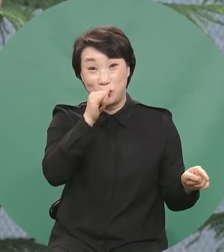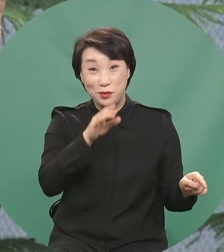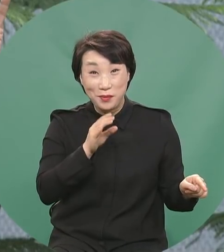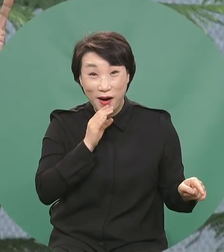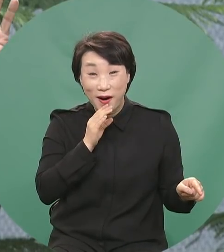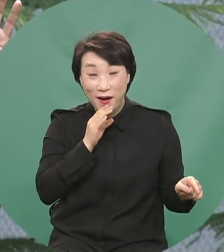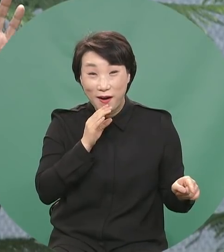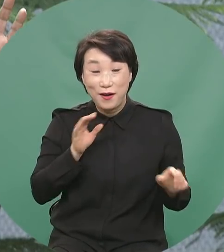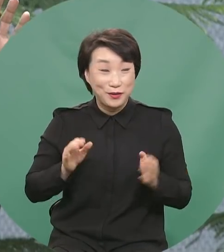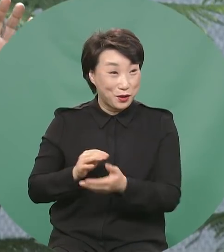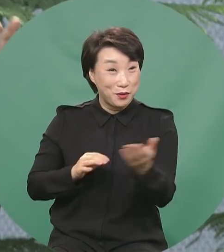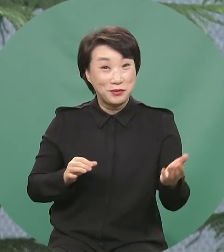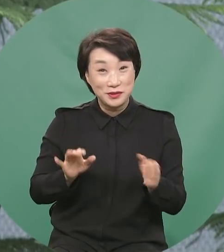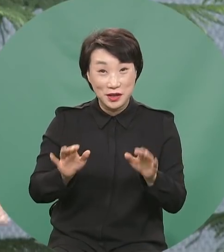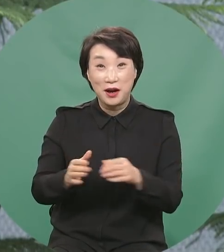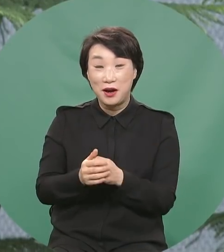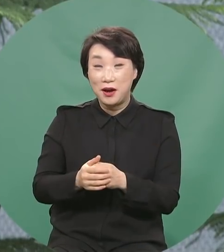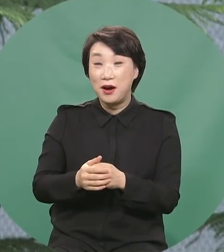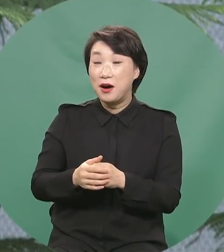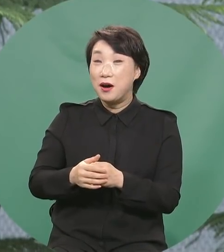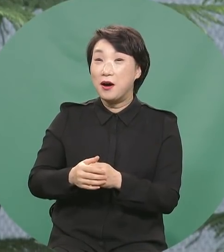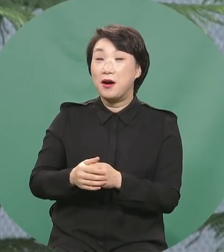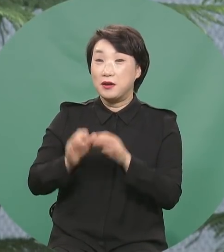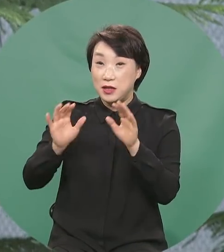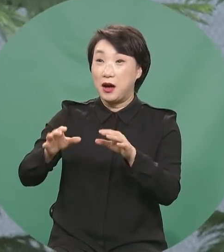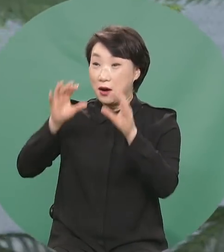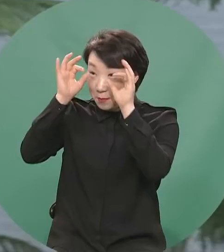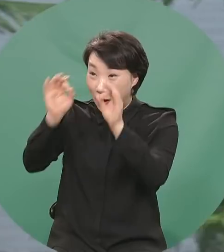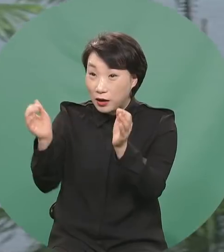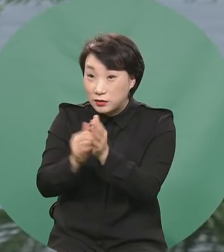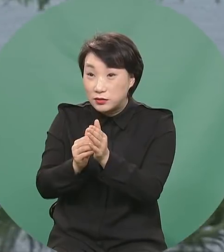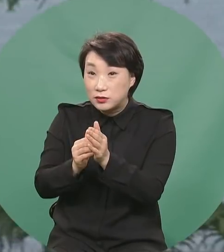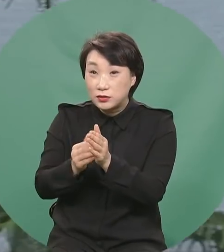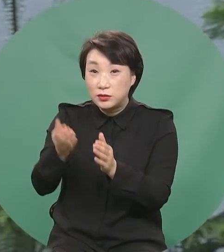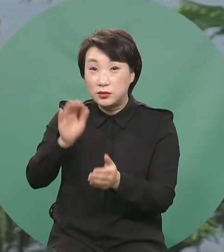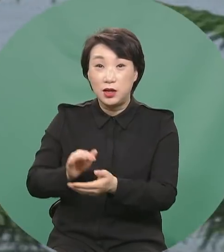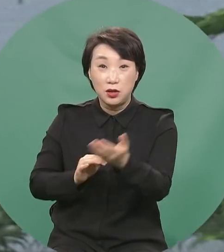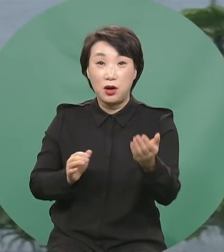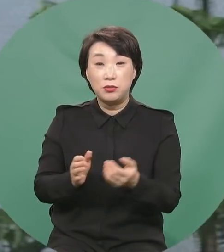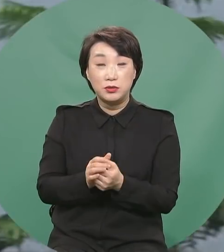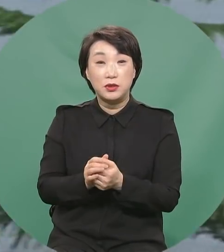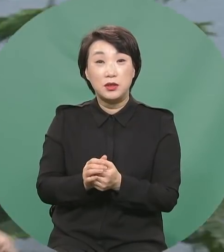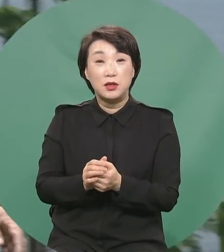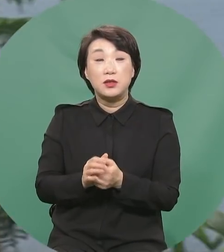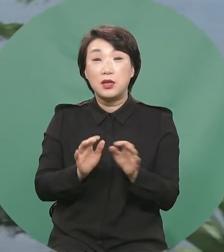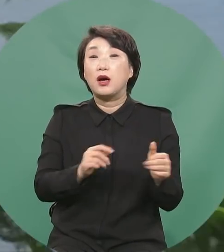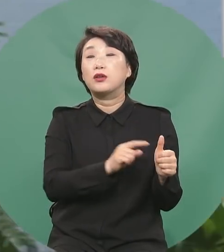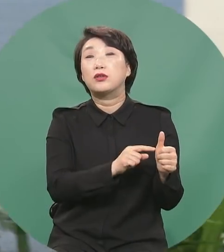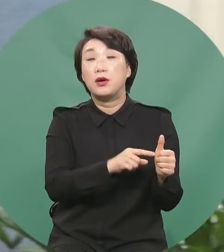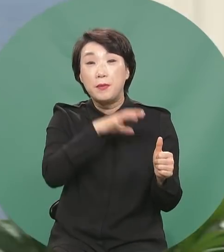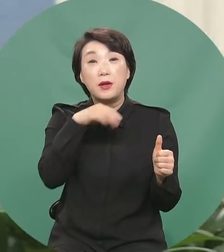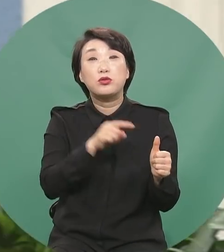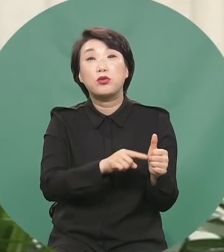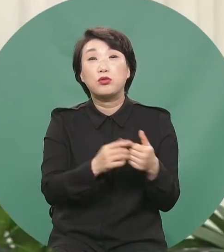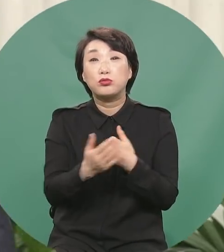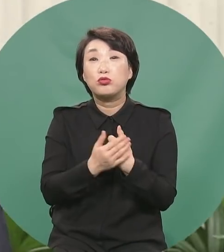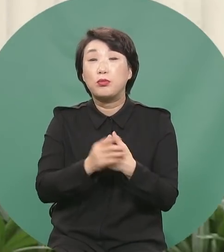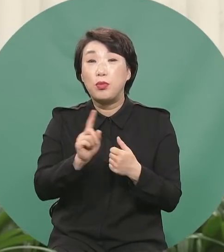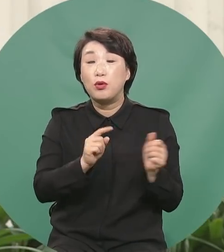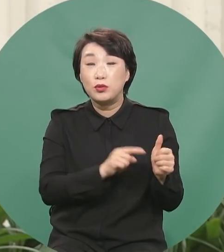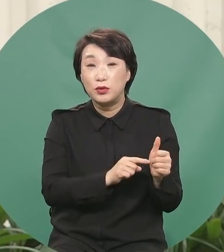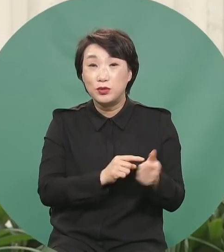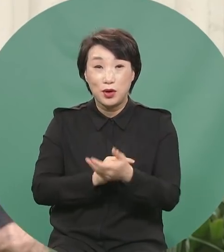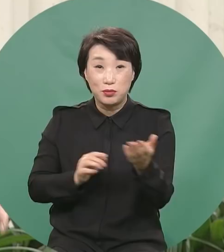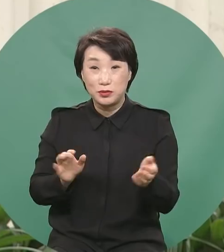봤으면 뭔 소용있어. 예수에 맞는 것을 한두 사람이 봤어. 예수를 때리는, 직접 때리는